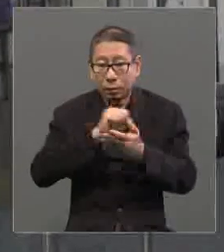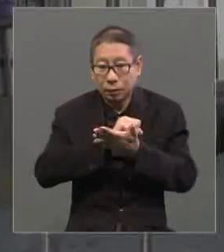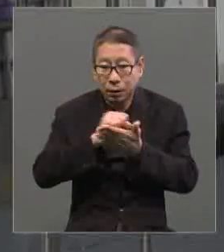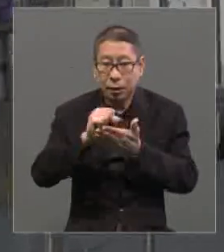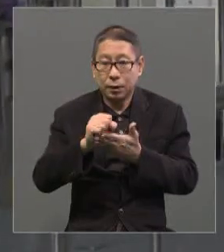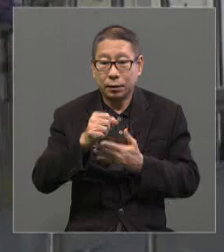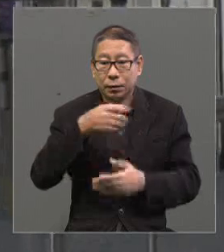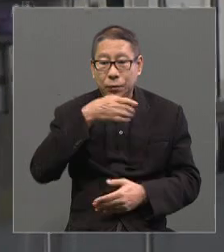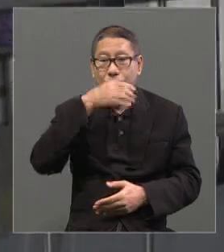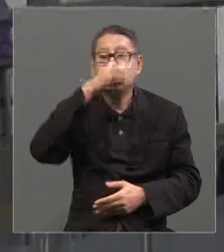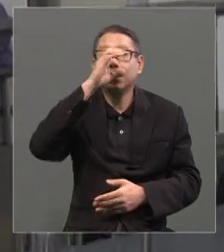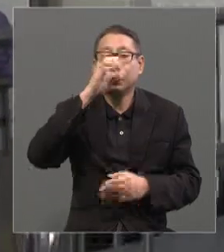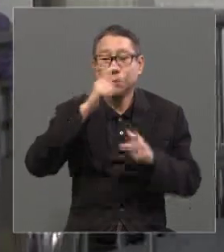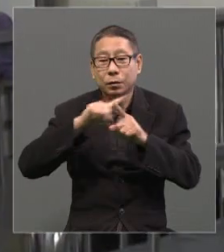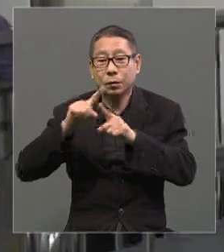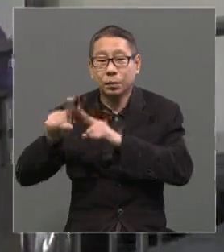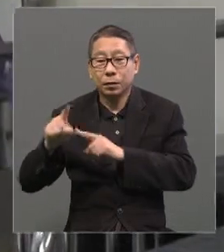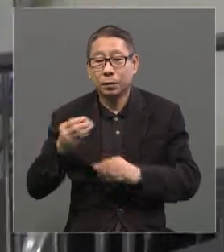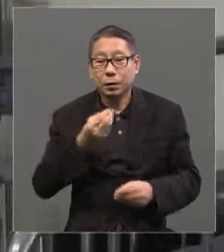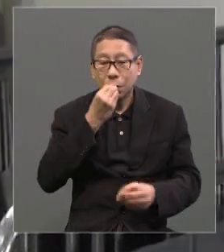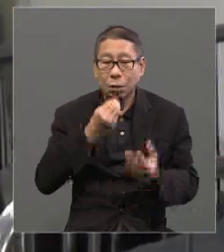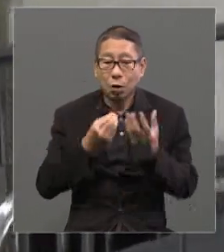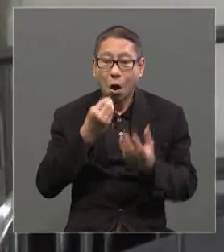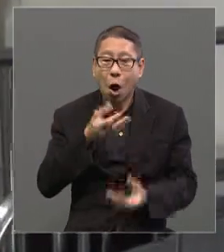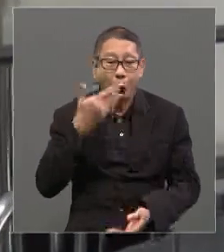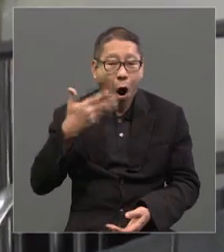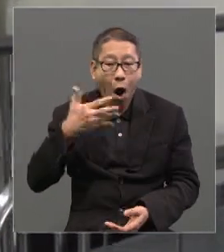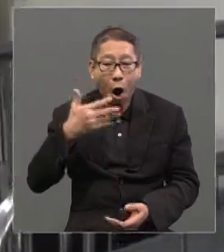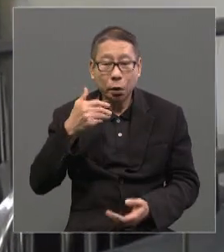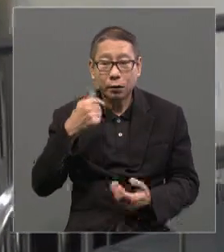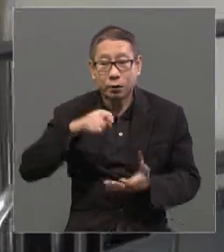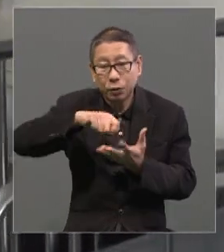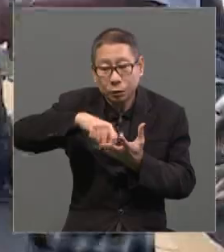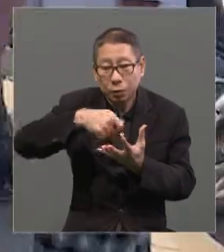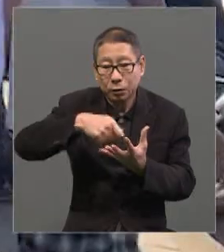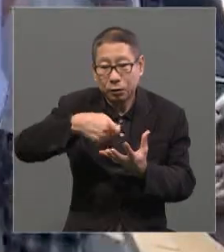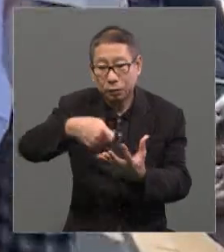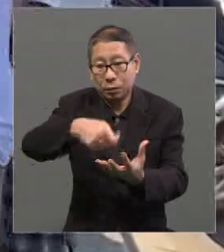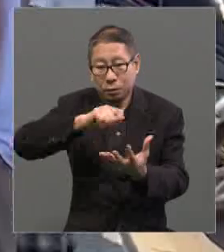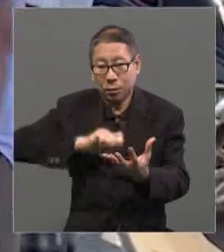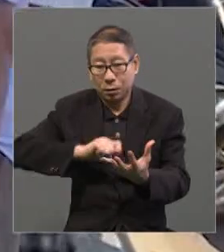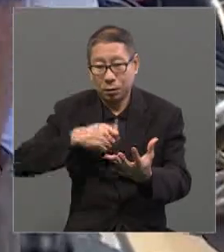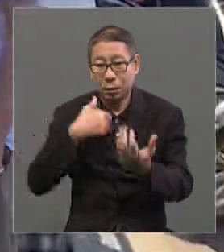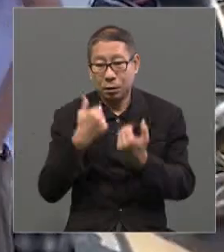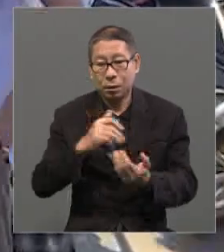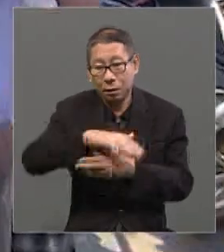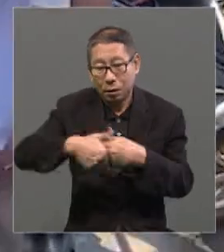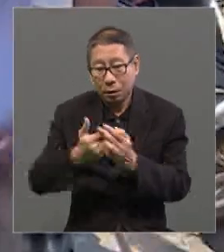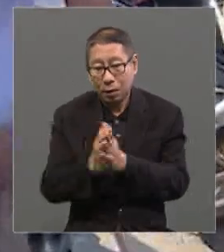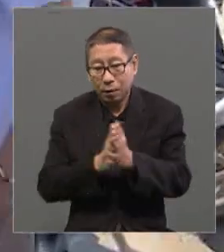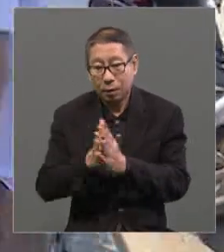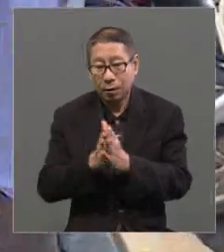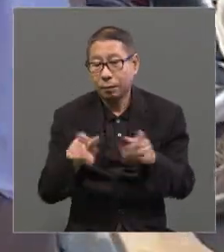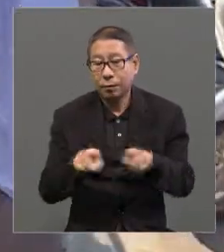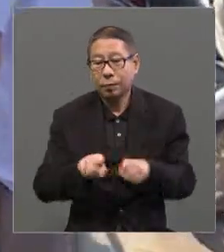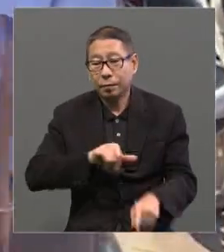ามสุขอนามัยยังคงยึดหลักกินร้อนช้อนกลางล้างมือมันก็หลักเหมือนที่คุณหมอย้ำตอนโควิด19ฮะแต่พอโควิด